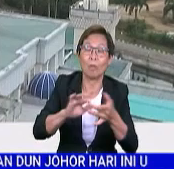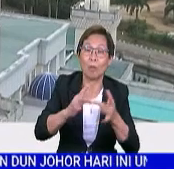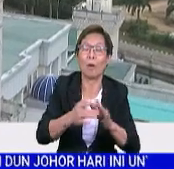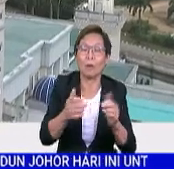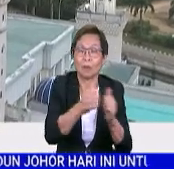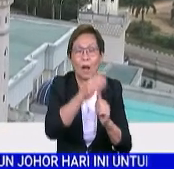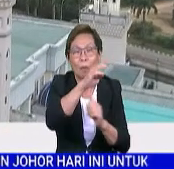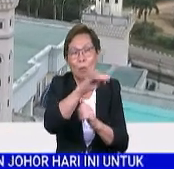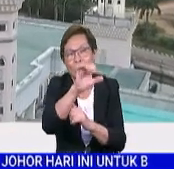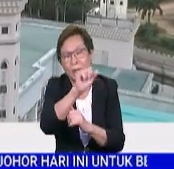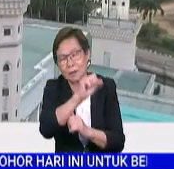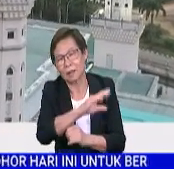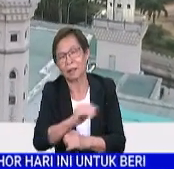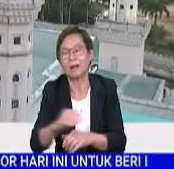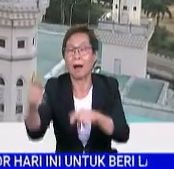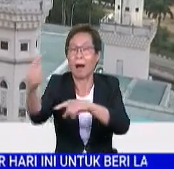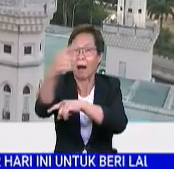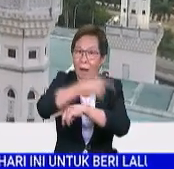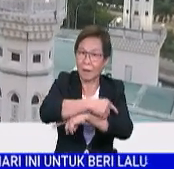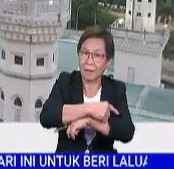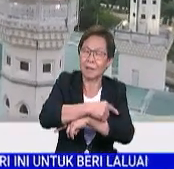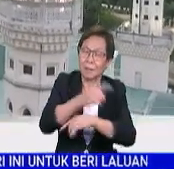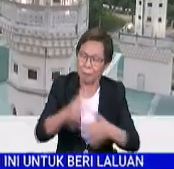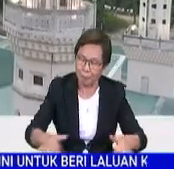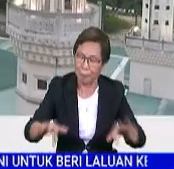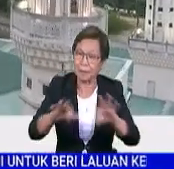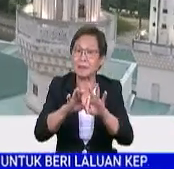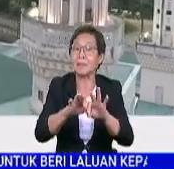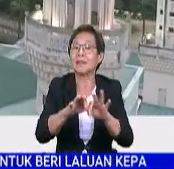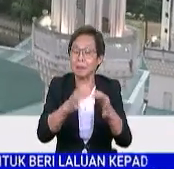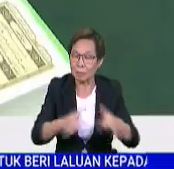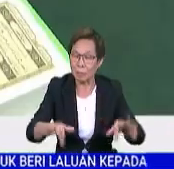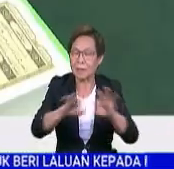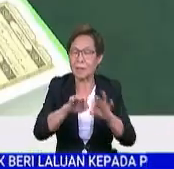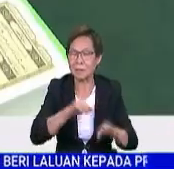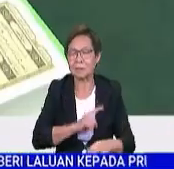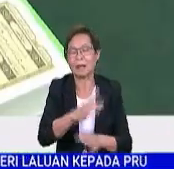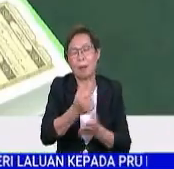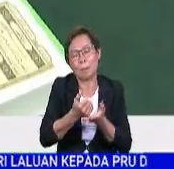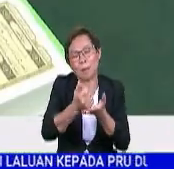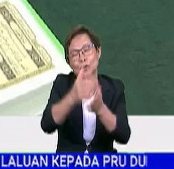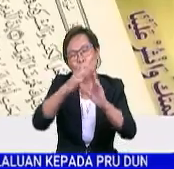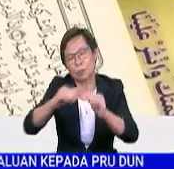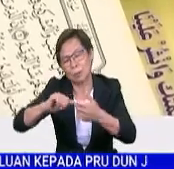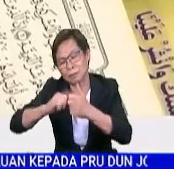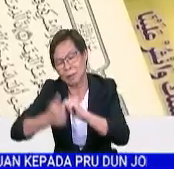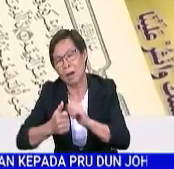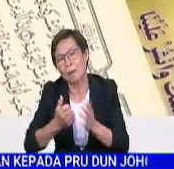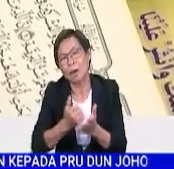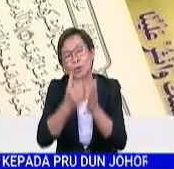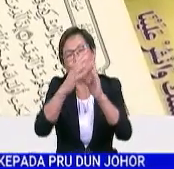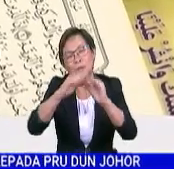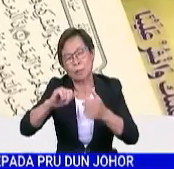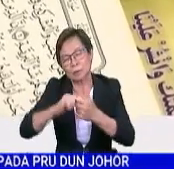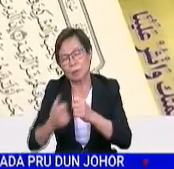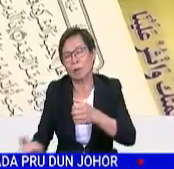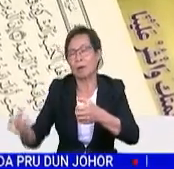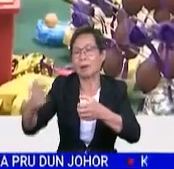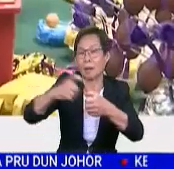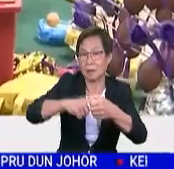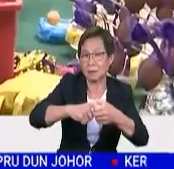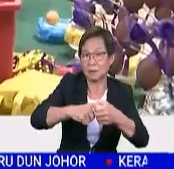daerah Kemudian hari-hari ke an Islam kemudian membantu menyelesaikan masalah-masalah yang perlu diselesaikan berhubung